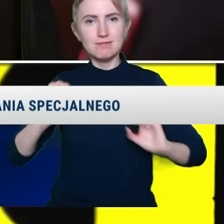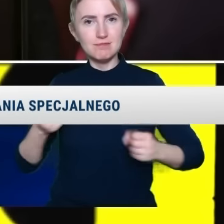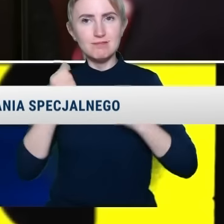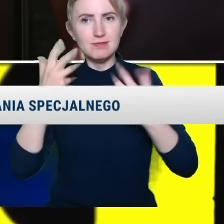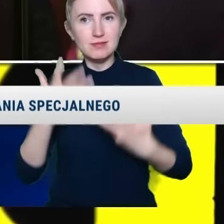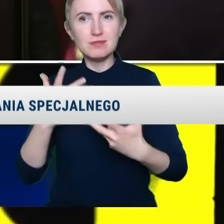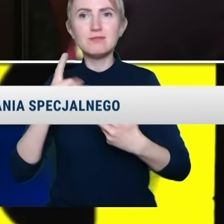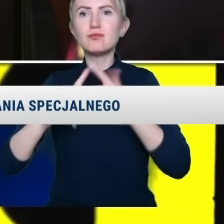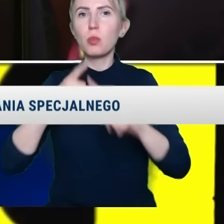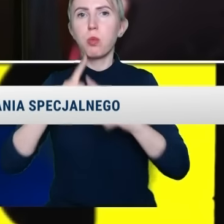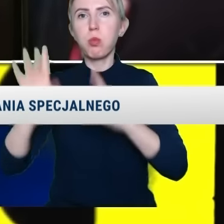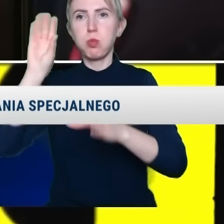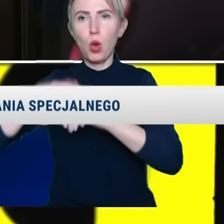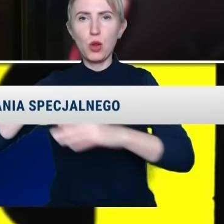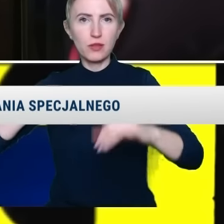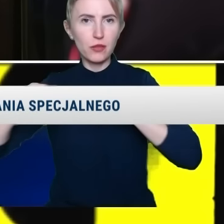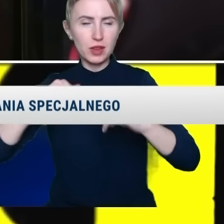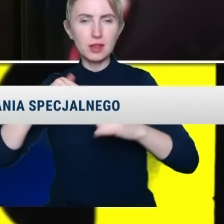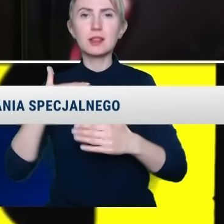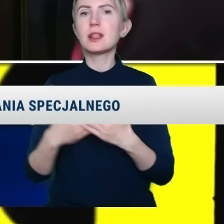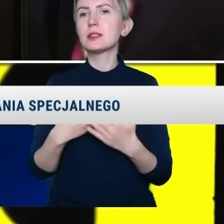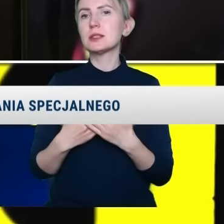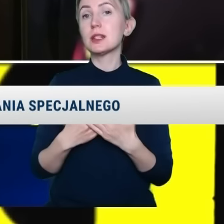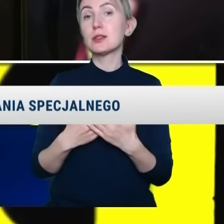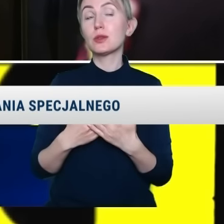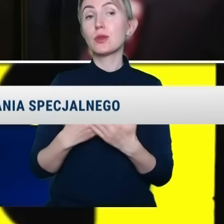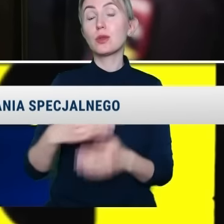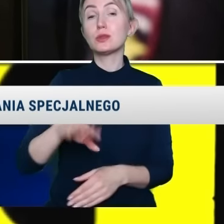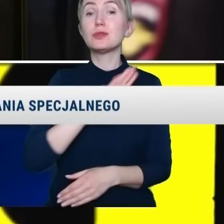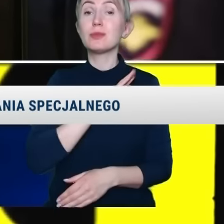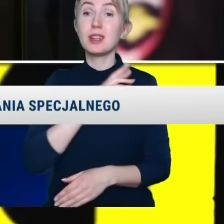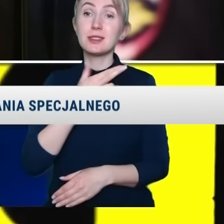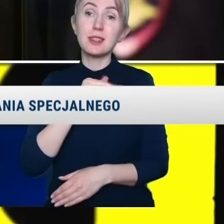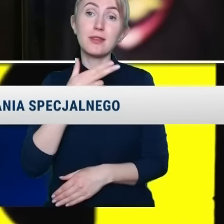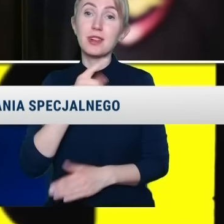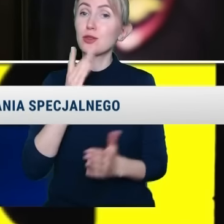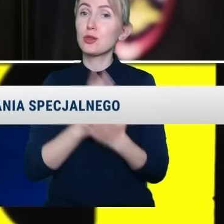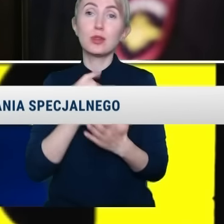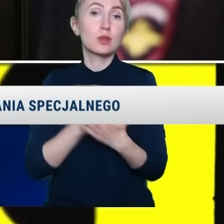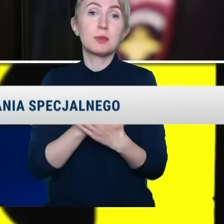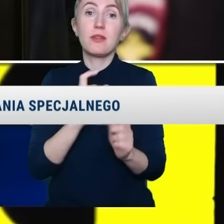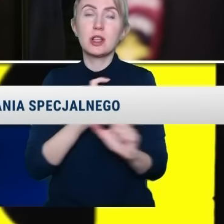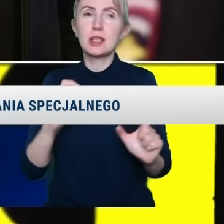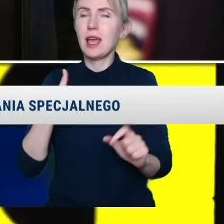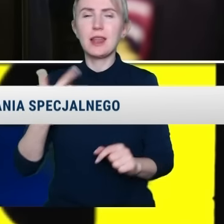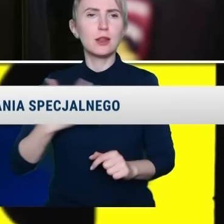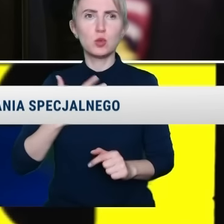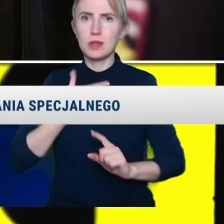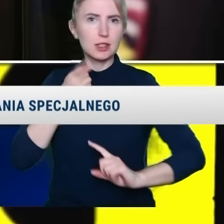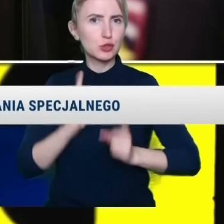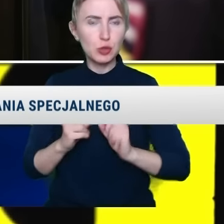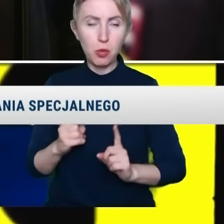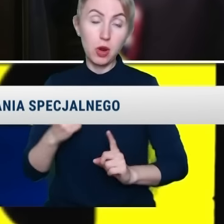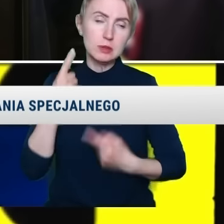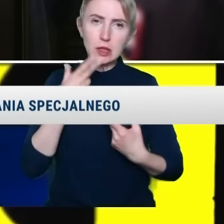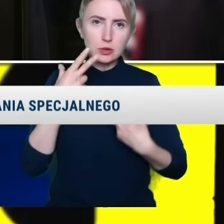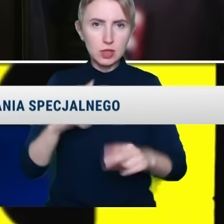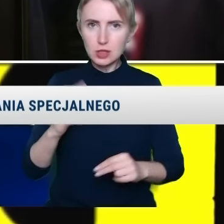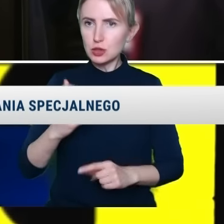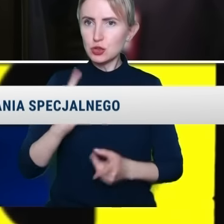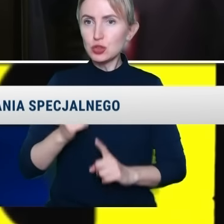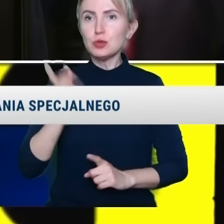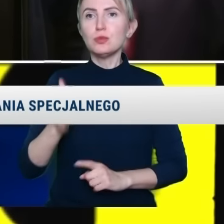mieć jakiś udział we władzy. Także jego śmierć była kwestią czasu. Nie spodziewałem się, że tak szybko,